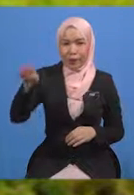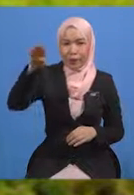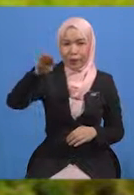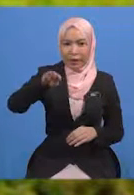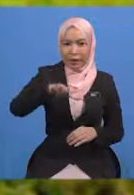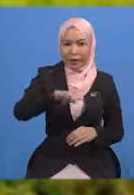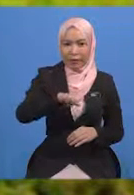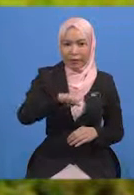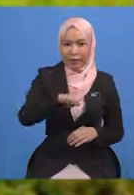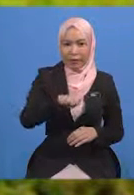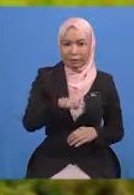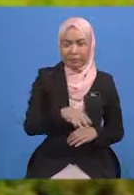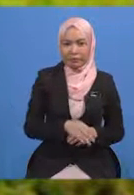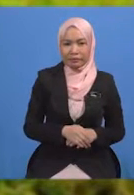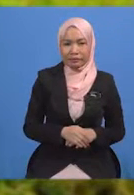Bukit.